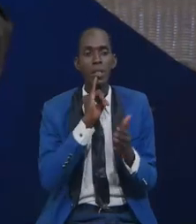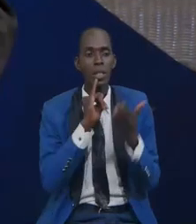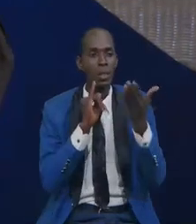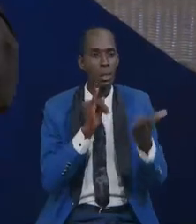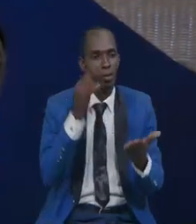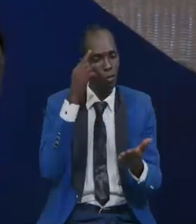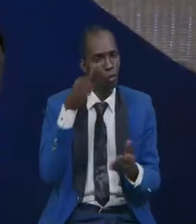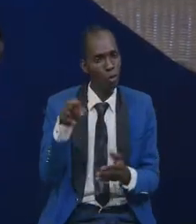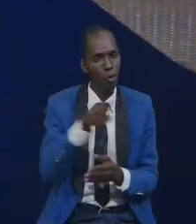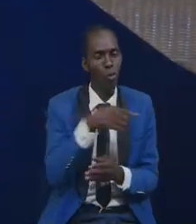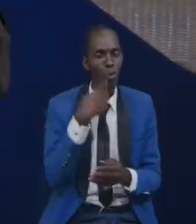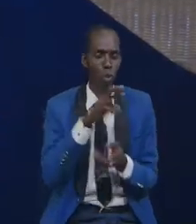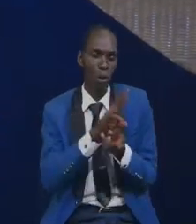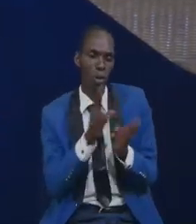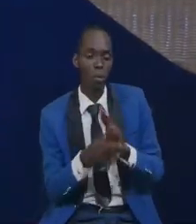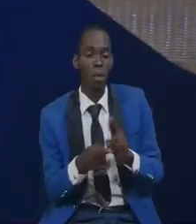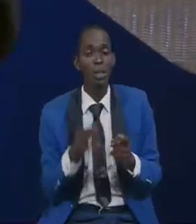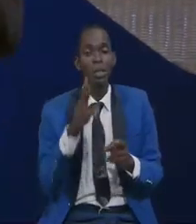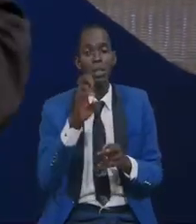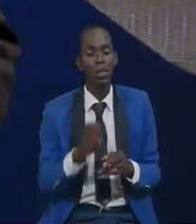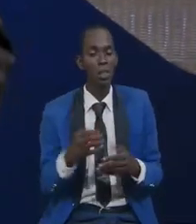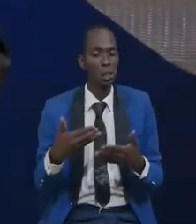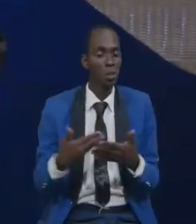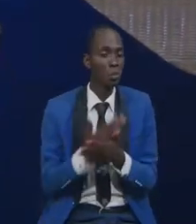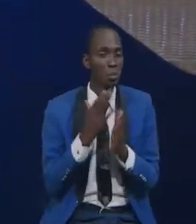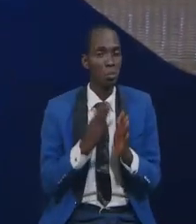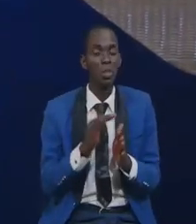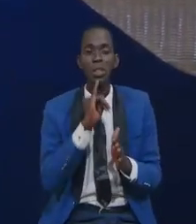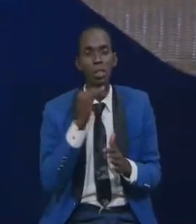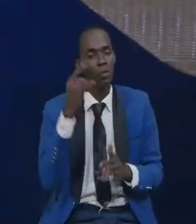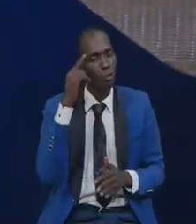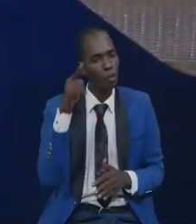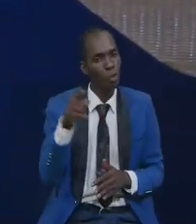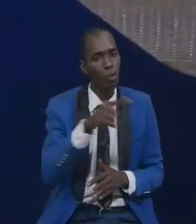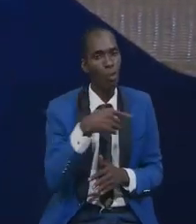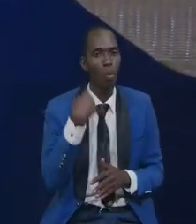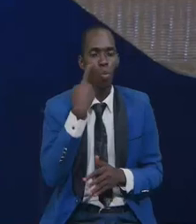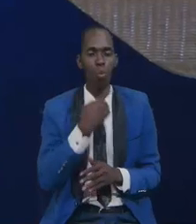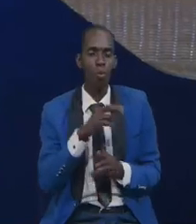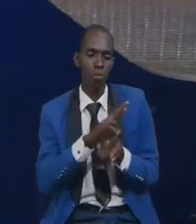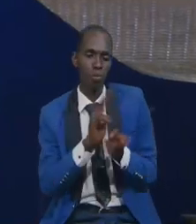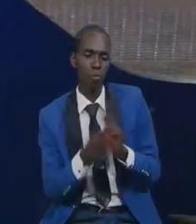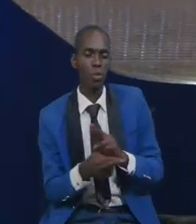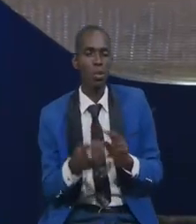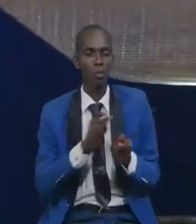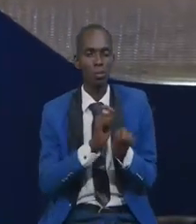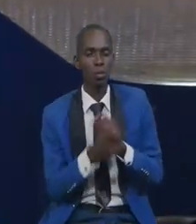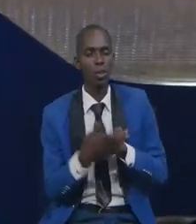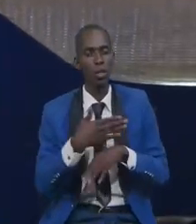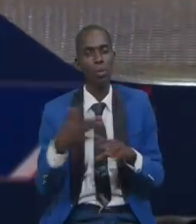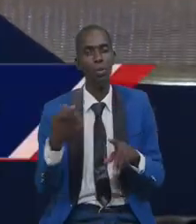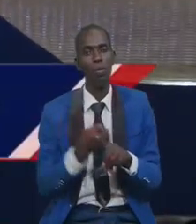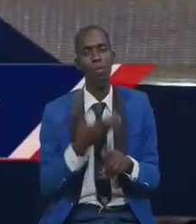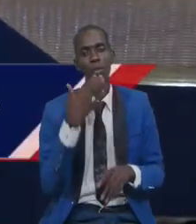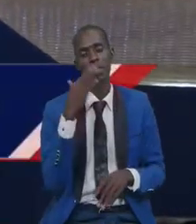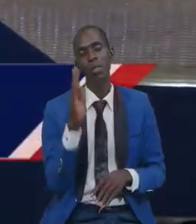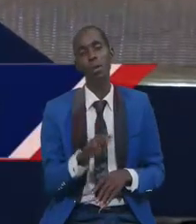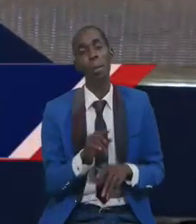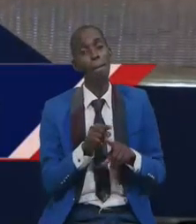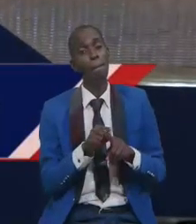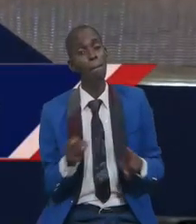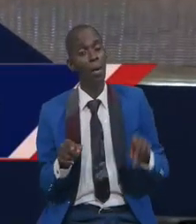le renouvellement, c'est disponible pour ceux qui se détournent de leur iniquité et de leur mauvaise voie. Nebuchadnezzar n'a